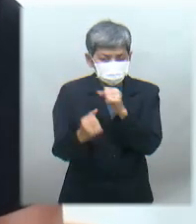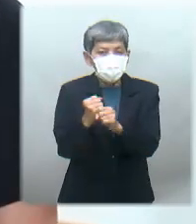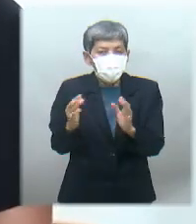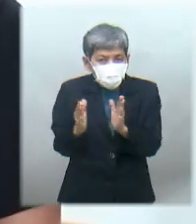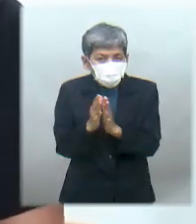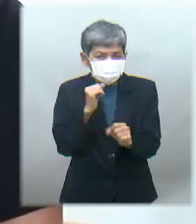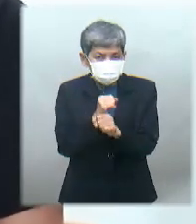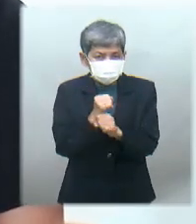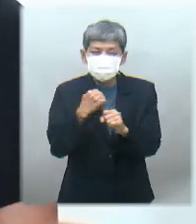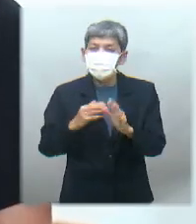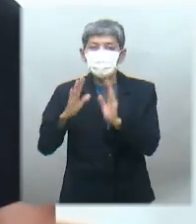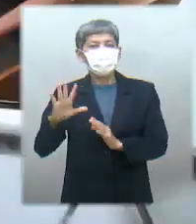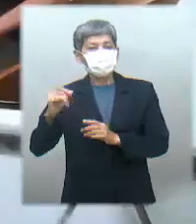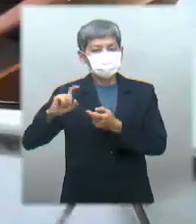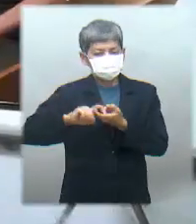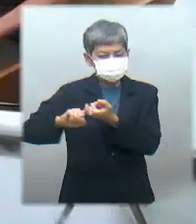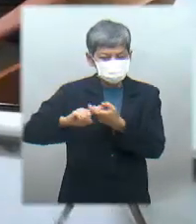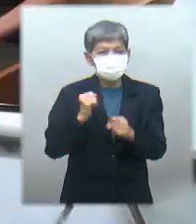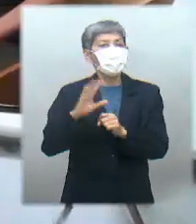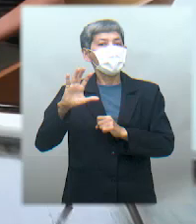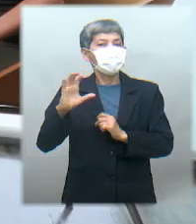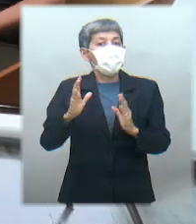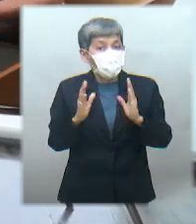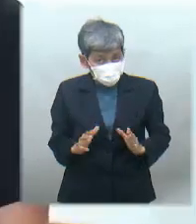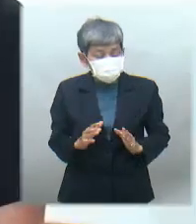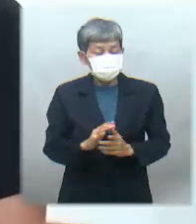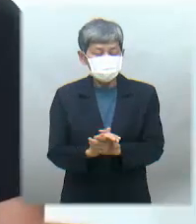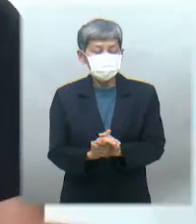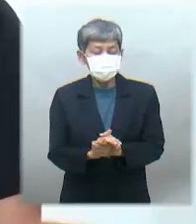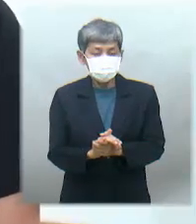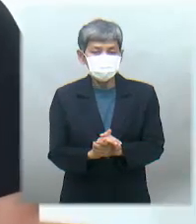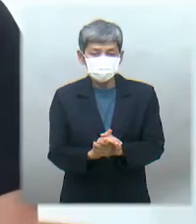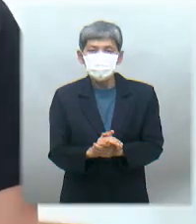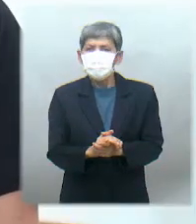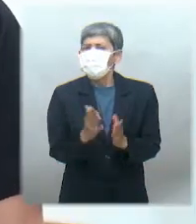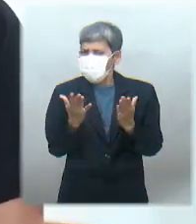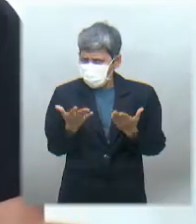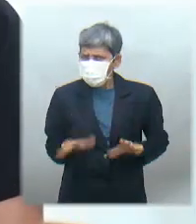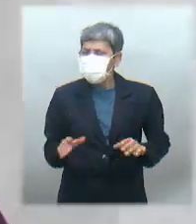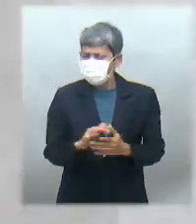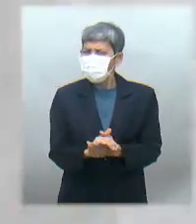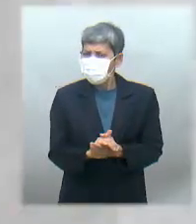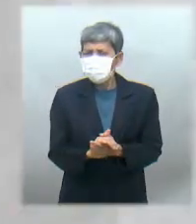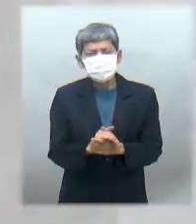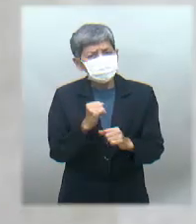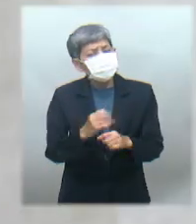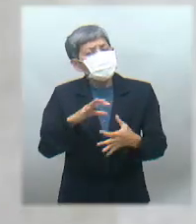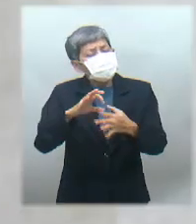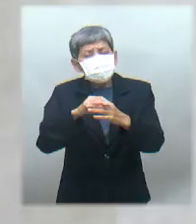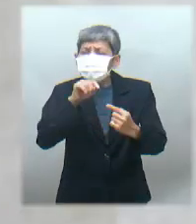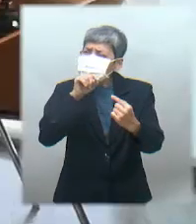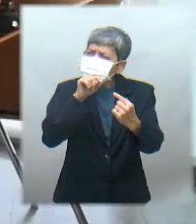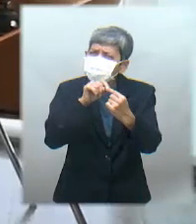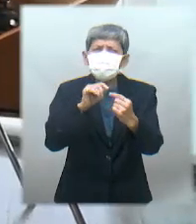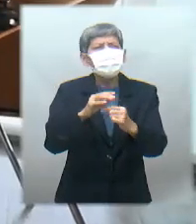รกบเราอนนมประมาณ 500 กวาคนอยู่ค่ะใช่คะ อยู่ทั่ประเทศเลย severe เยอะมากเลยนะคะจำกประเทศไหมคะ? ว่า